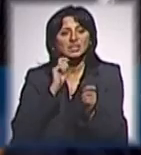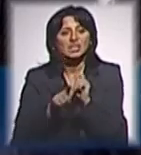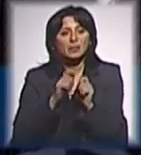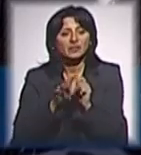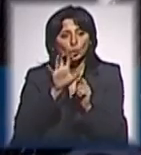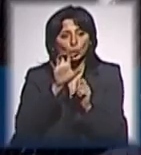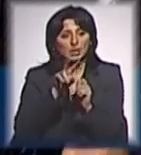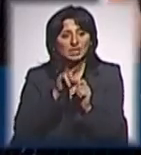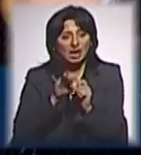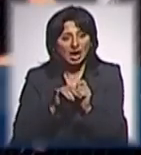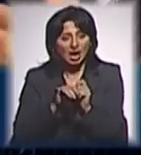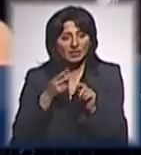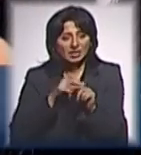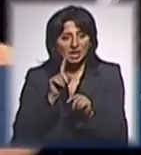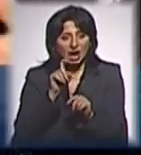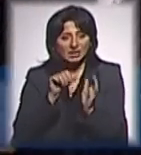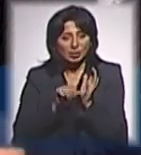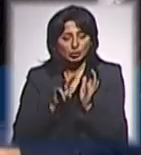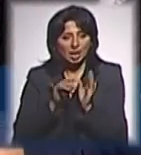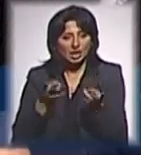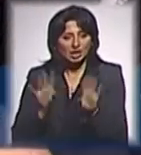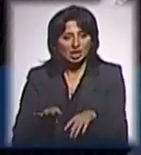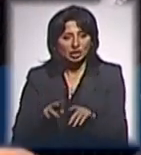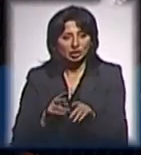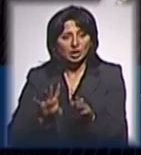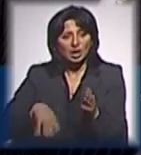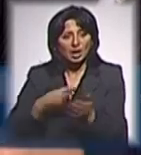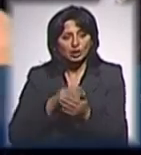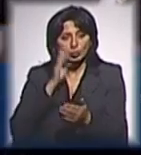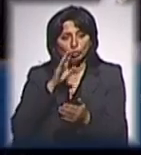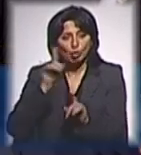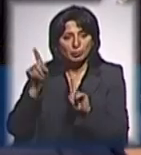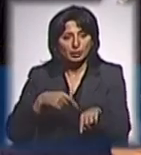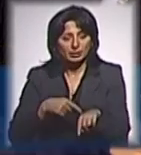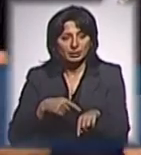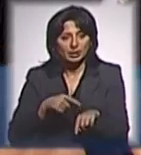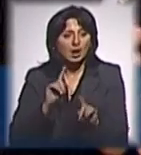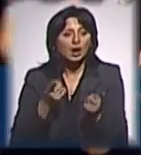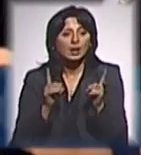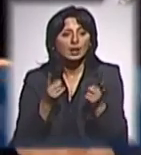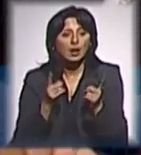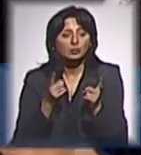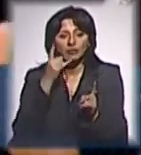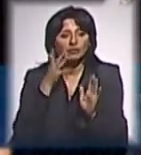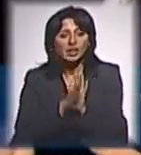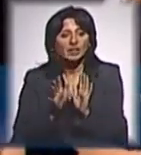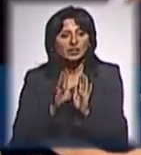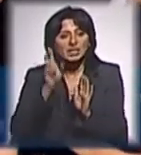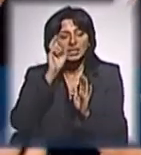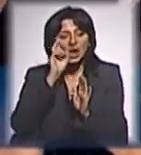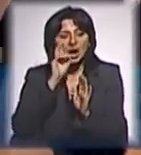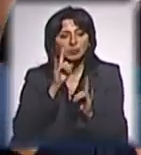დააფინანსა 500 ლარი და ის 160 თუ 170 ლარი უნდა გადაიხადოს შობელმა რატომ ვერ ხვდები ეს